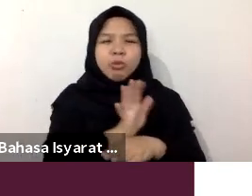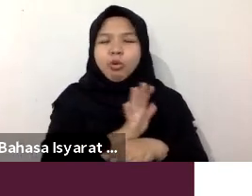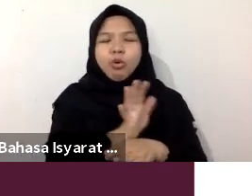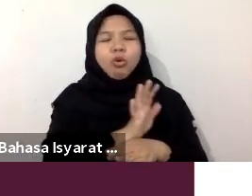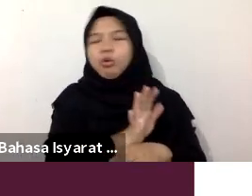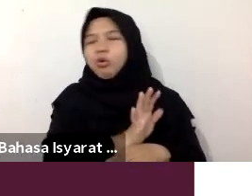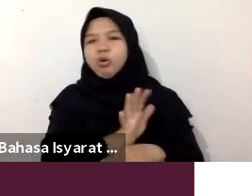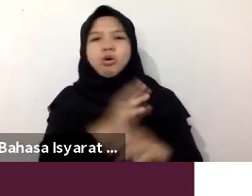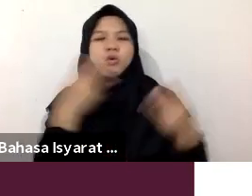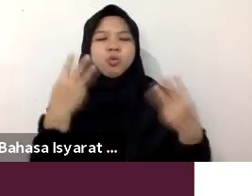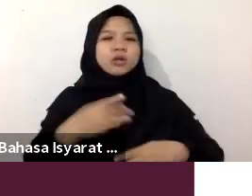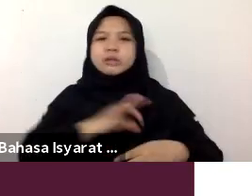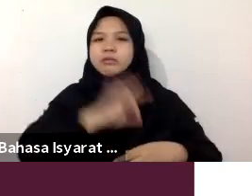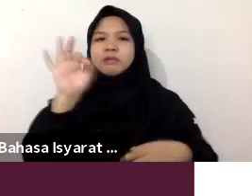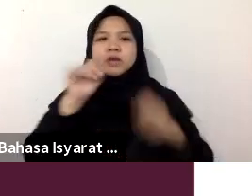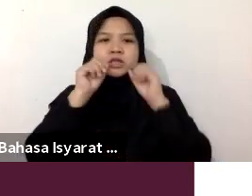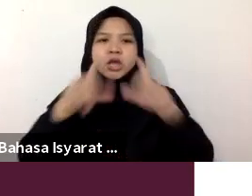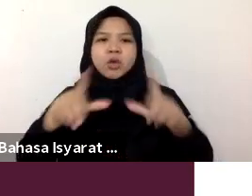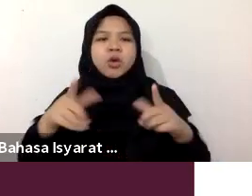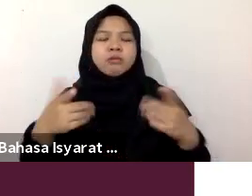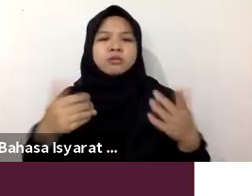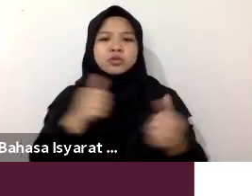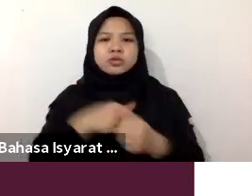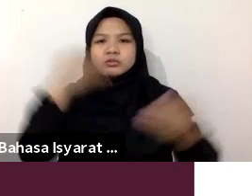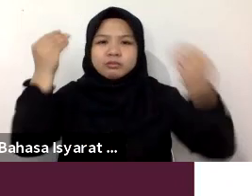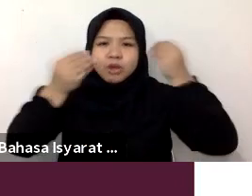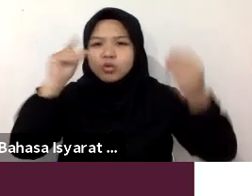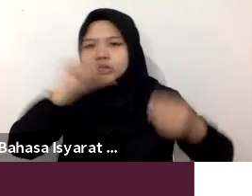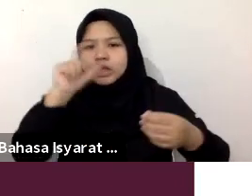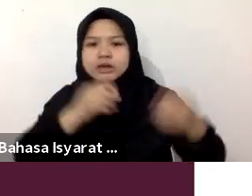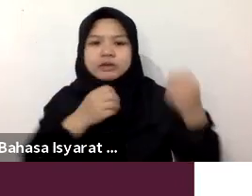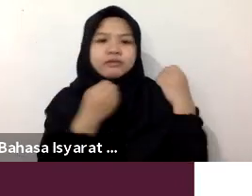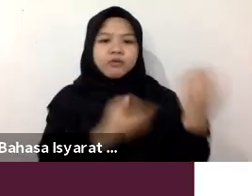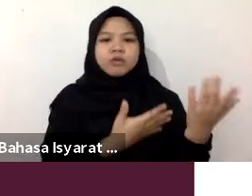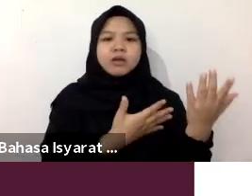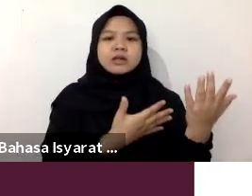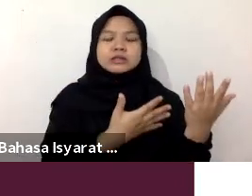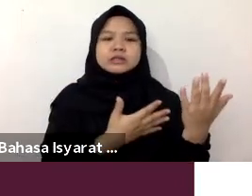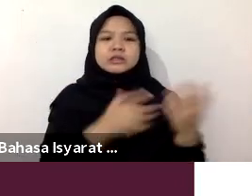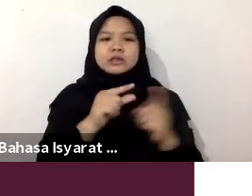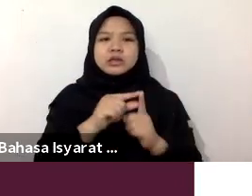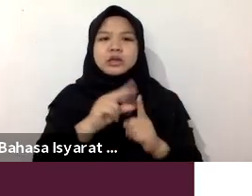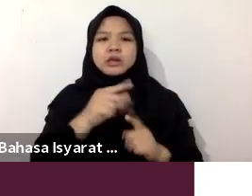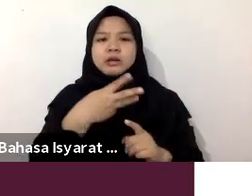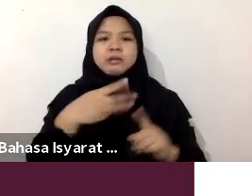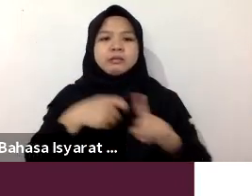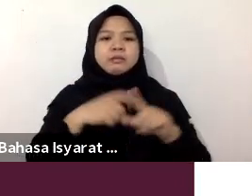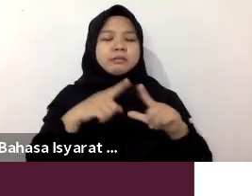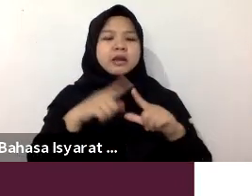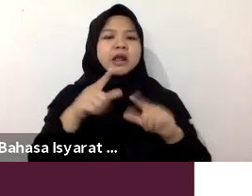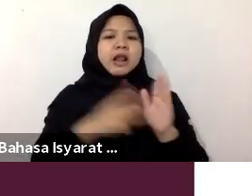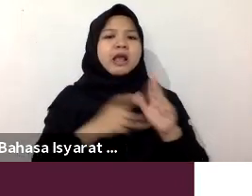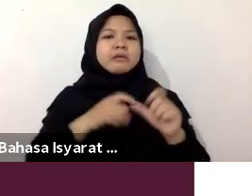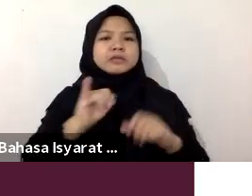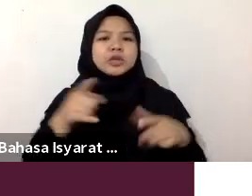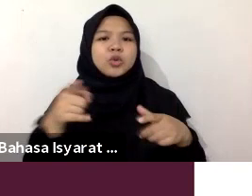di WA nggak pernah jawab gitu ya. Terus kita bingung mencari informasi preeklamsi itu apa, eklamsi itu apa